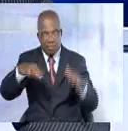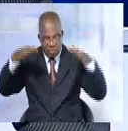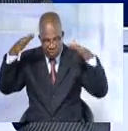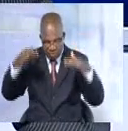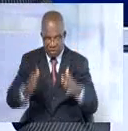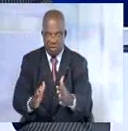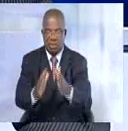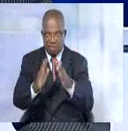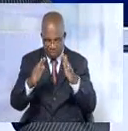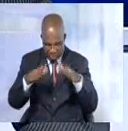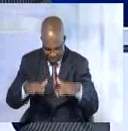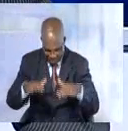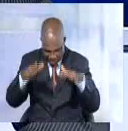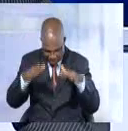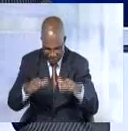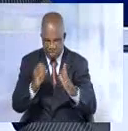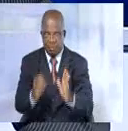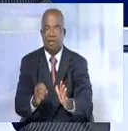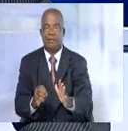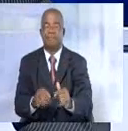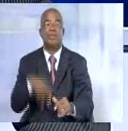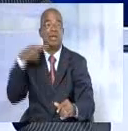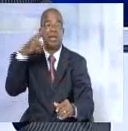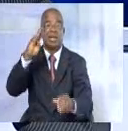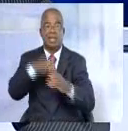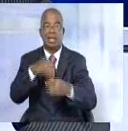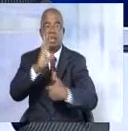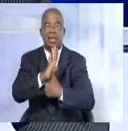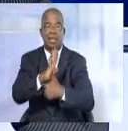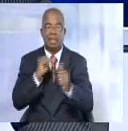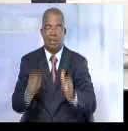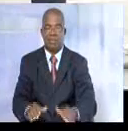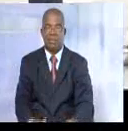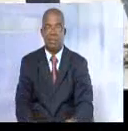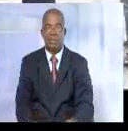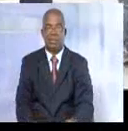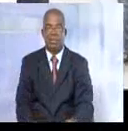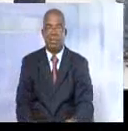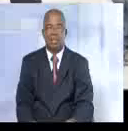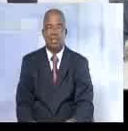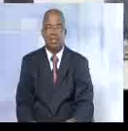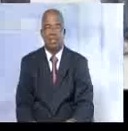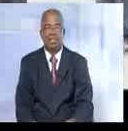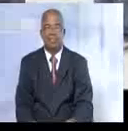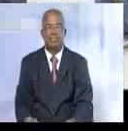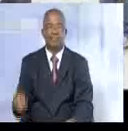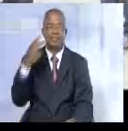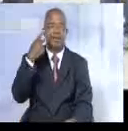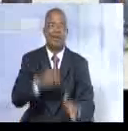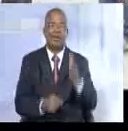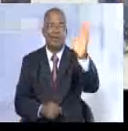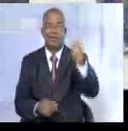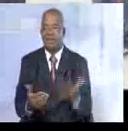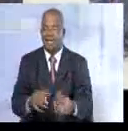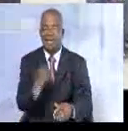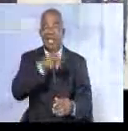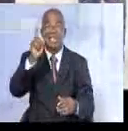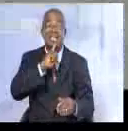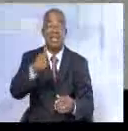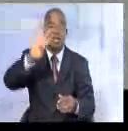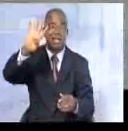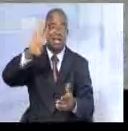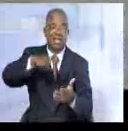édition 2013. Témoin pour RTI1, Abiba Dambélé Saoué. Ils sont au total 4500